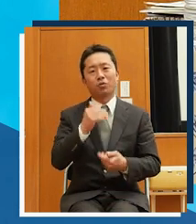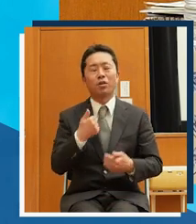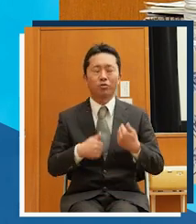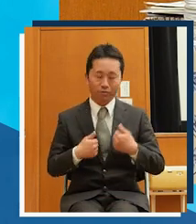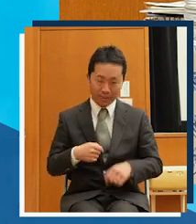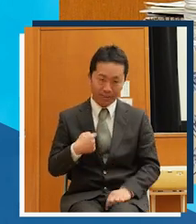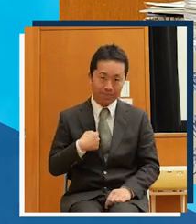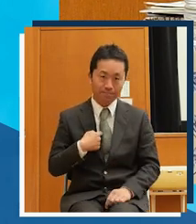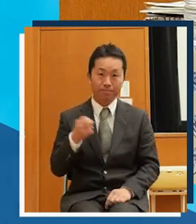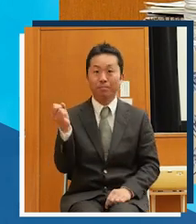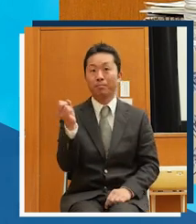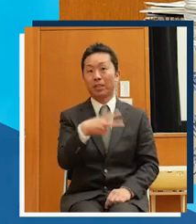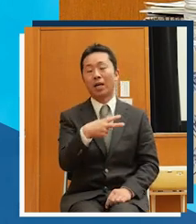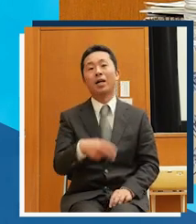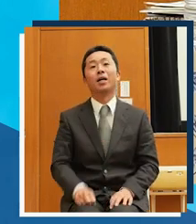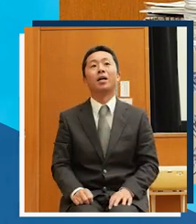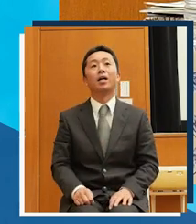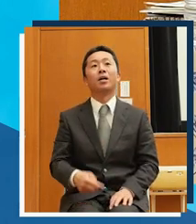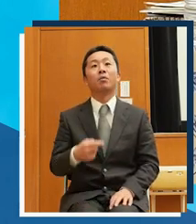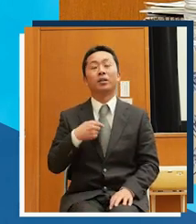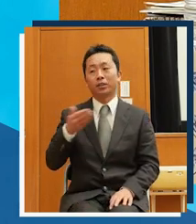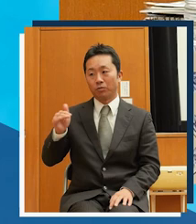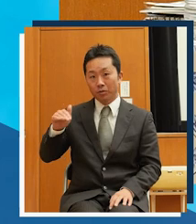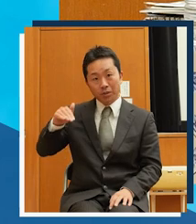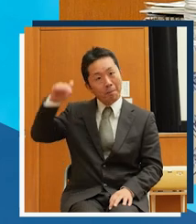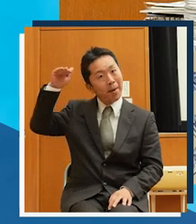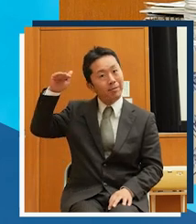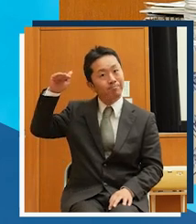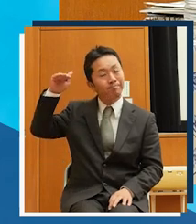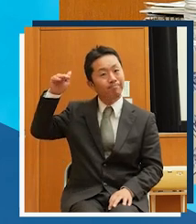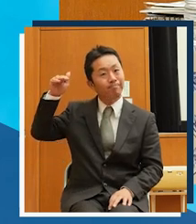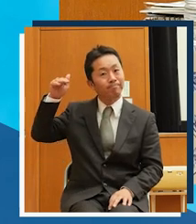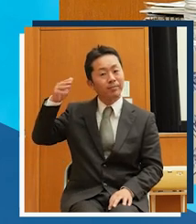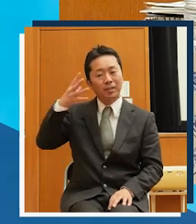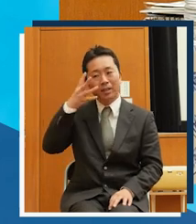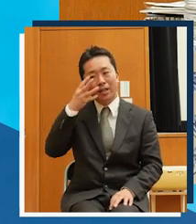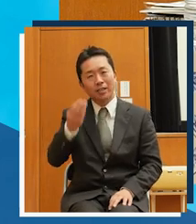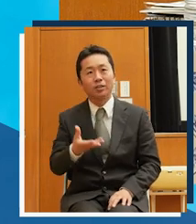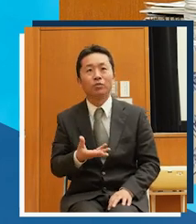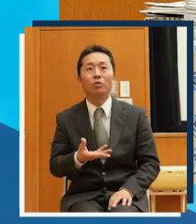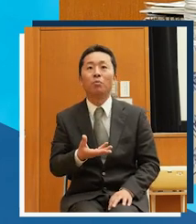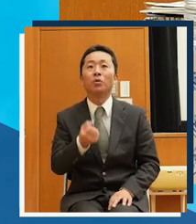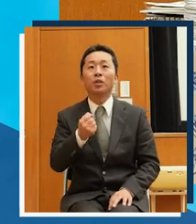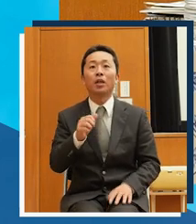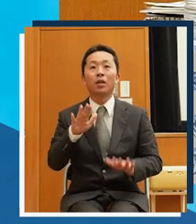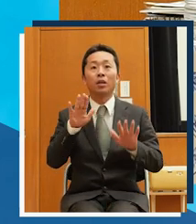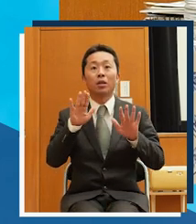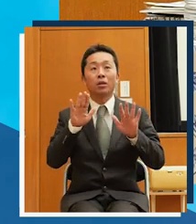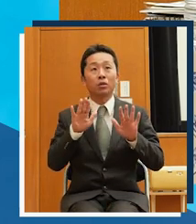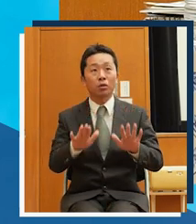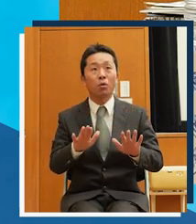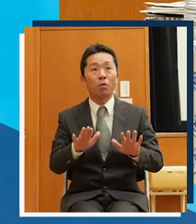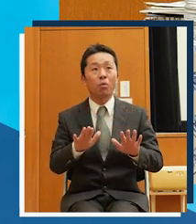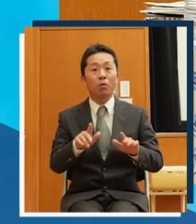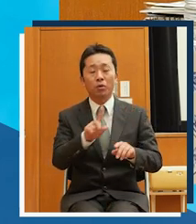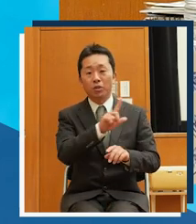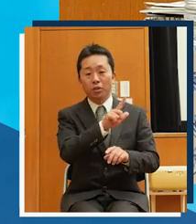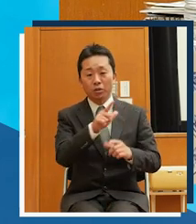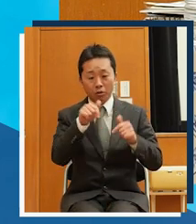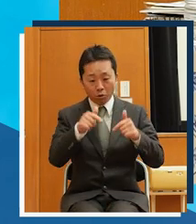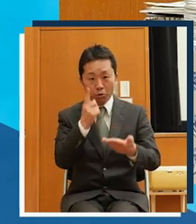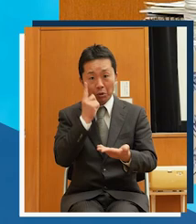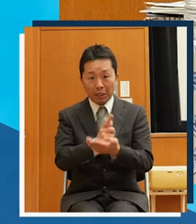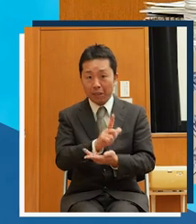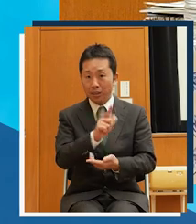しそしてまた多くのえ小先輩皆さんがこのように関心を持ってえ京都のみならず各地から駆けつけて